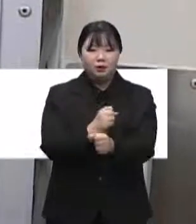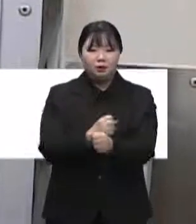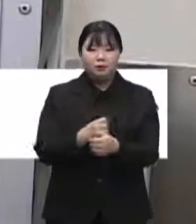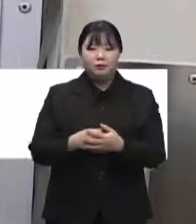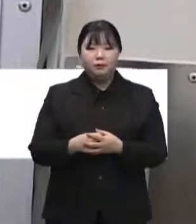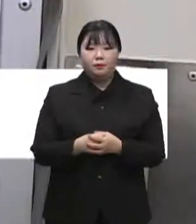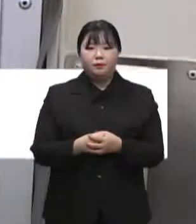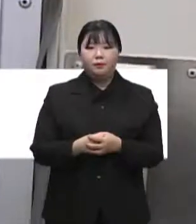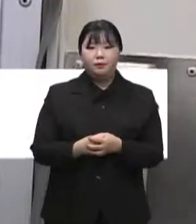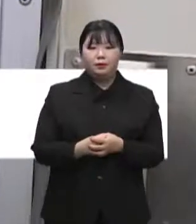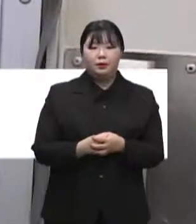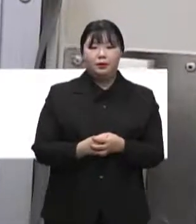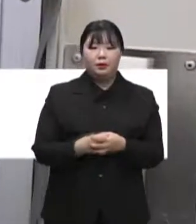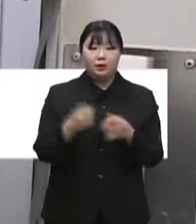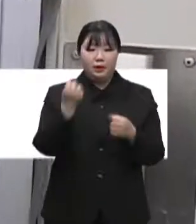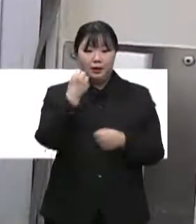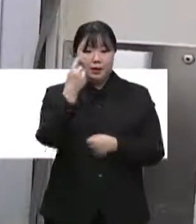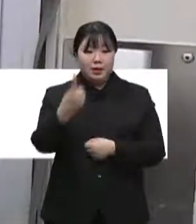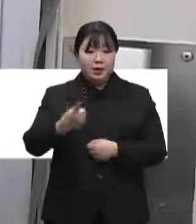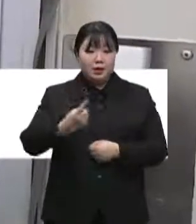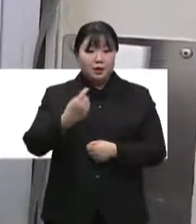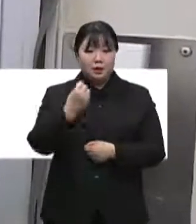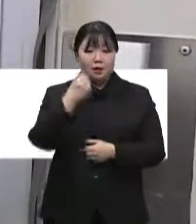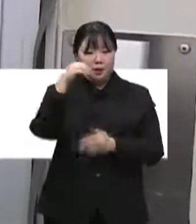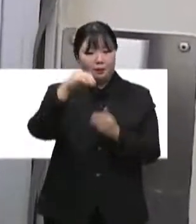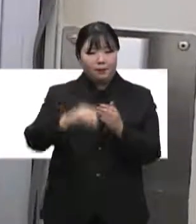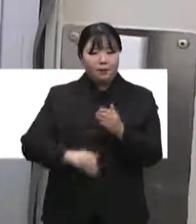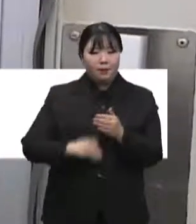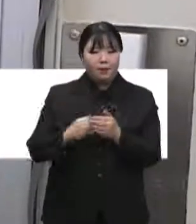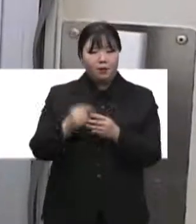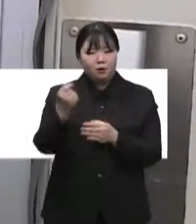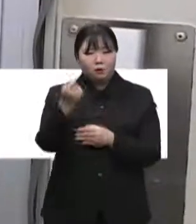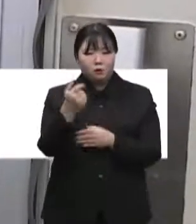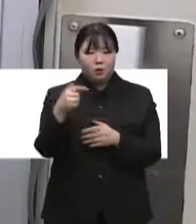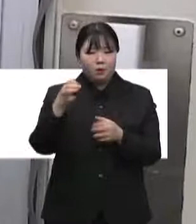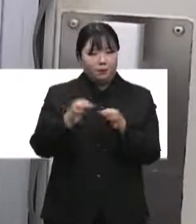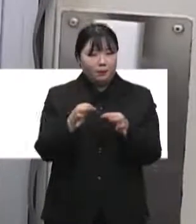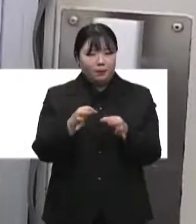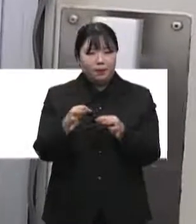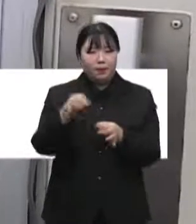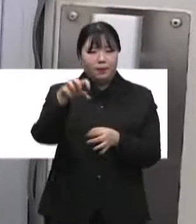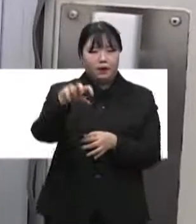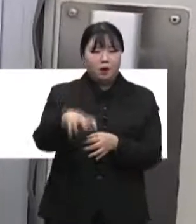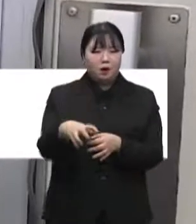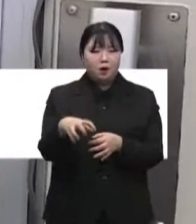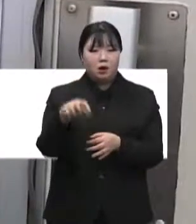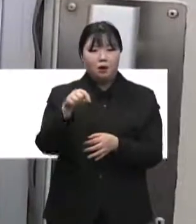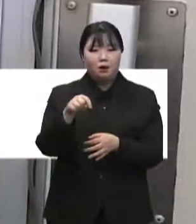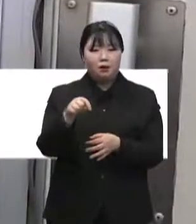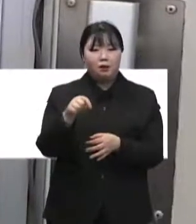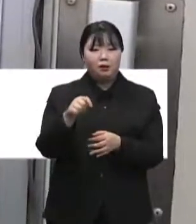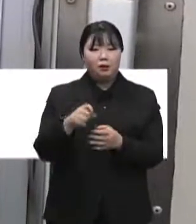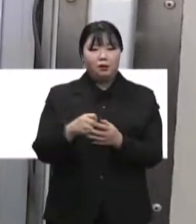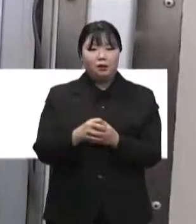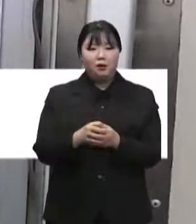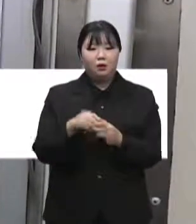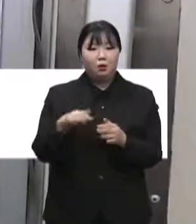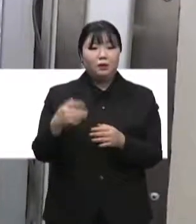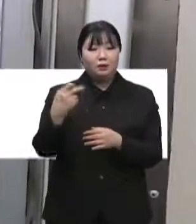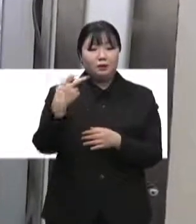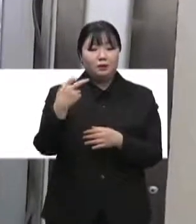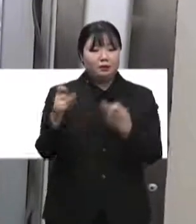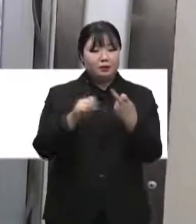시는 우선 1년 미만 신규 등록 업소와 소규모 업소 가운데 멘토링을 희망하는 40곳을 대상으로 오는